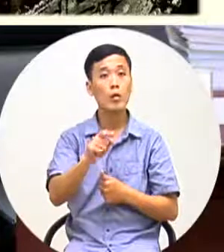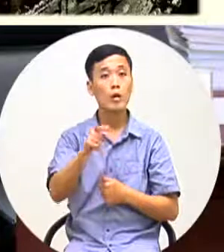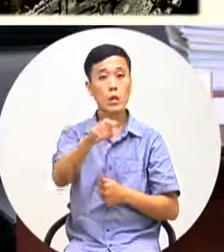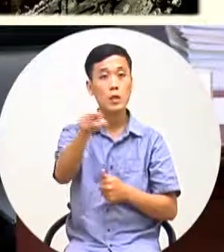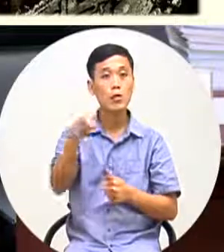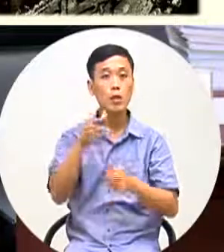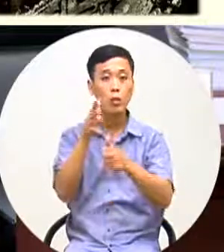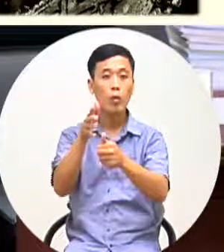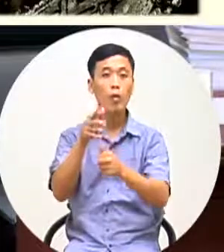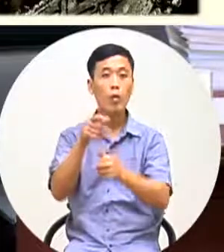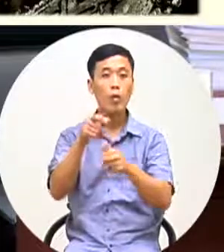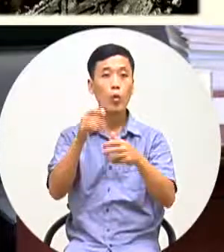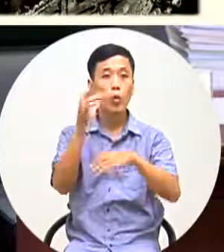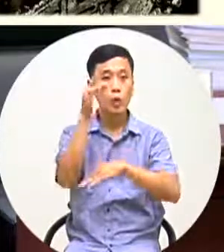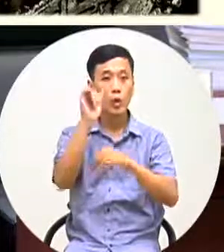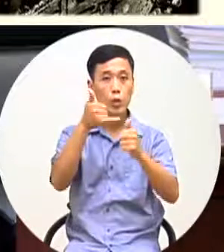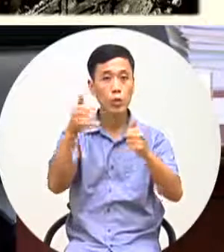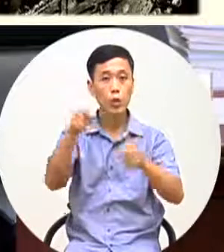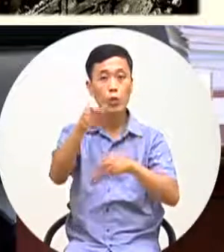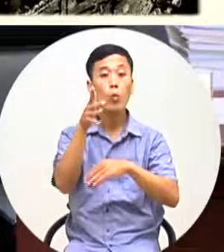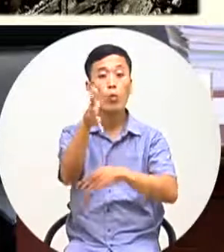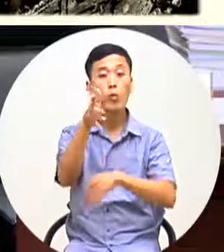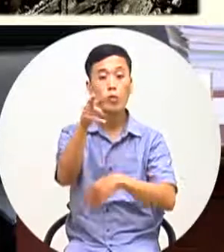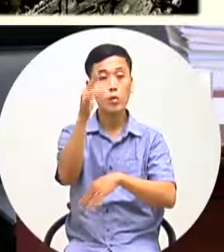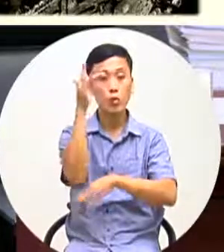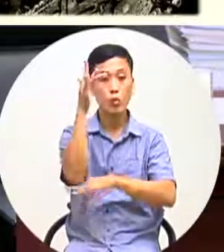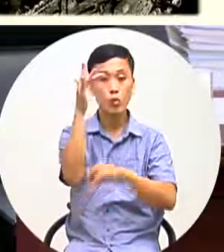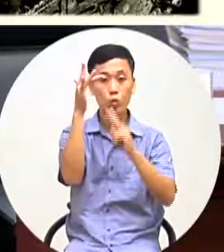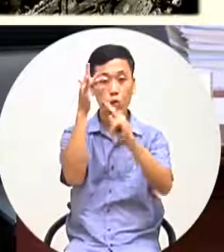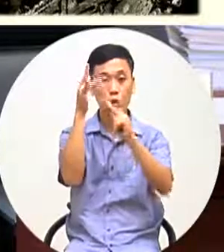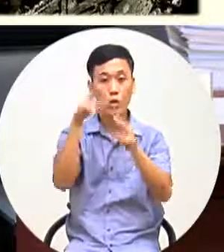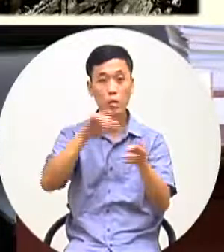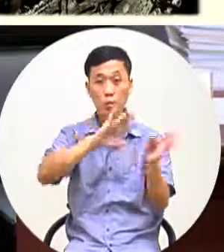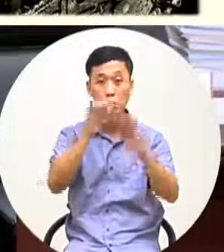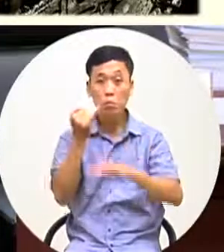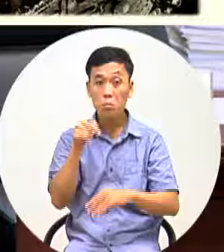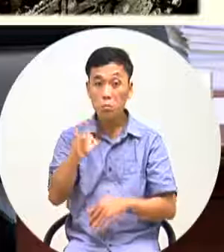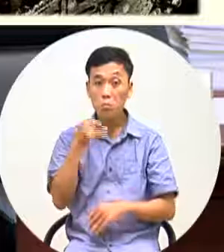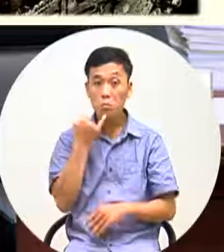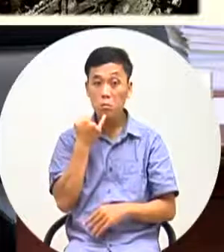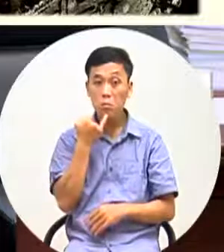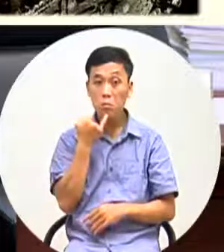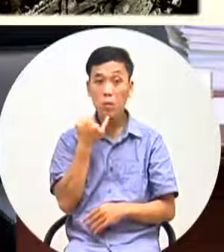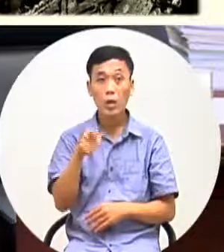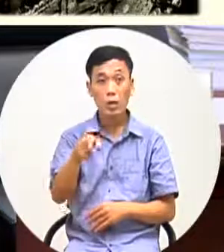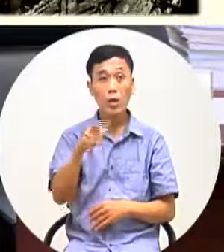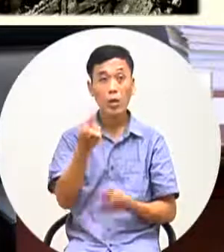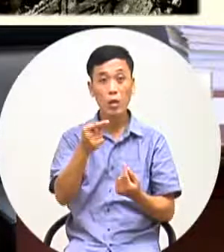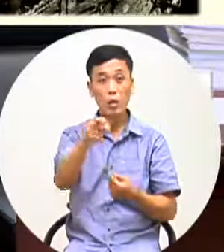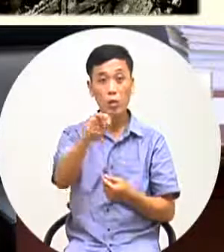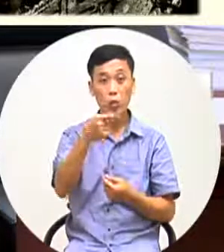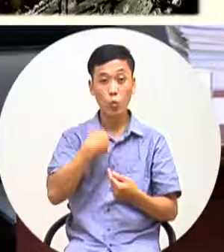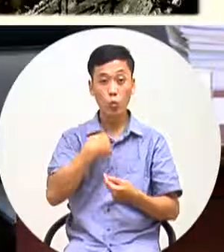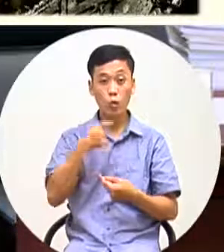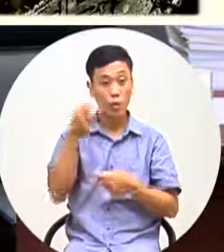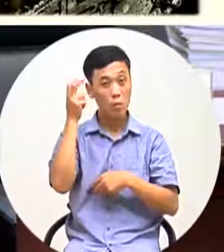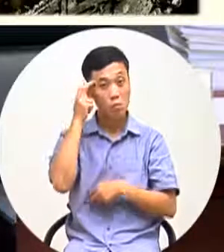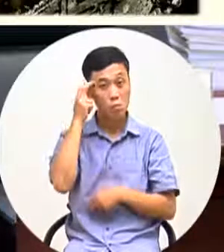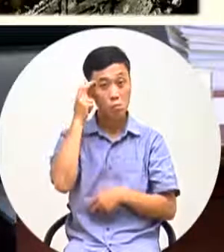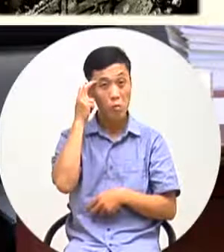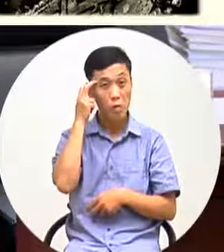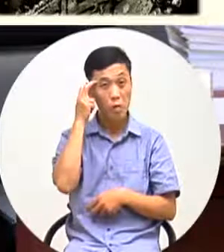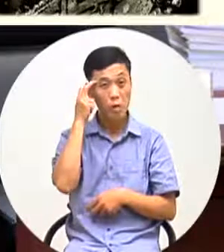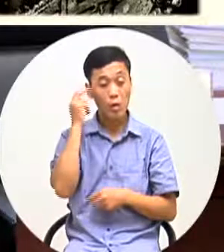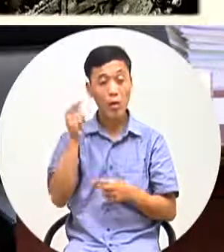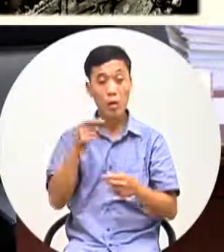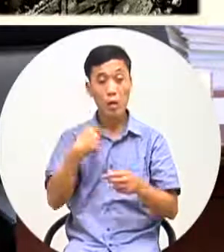当安尼割未？”意思就是说，我在坚持这些东西吼，是不是吼准他们这样剪呢？我说很抱歉，真